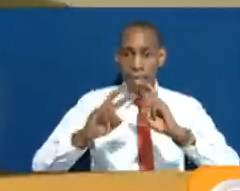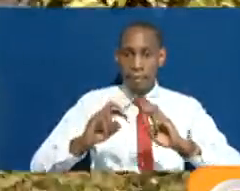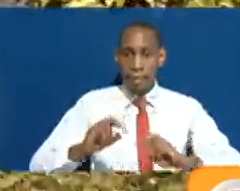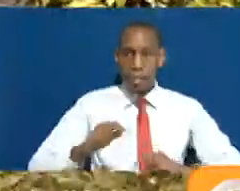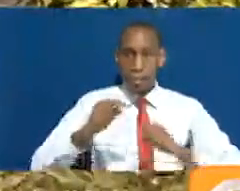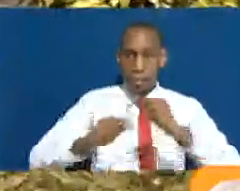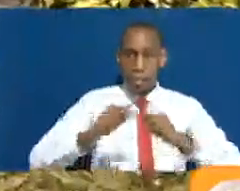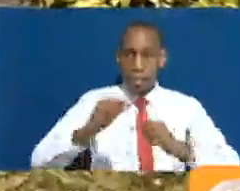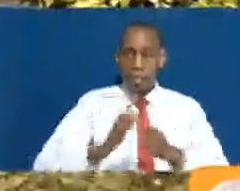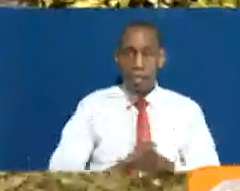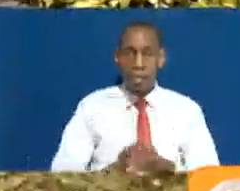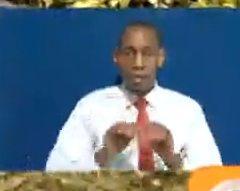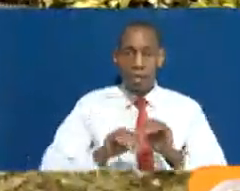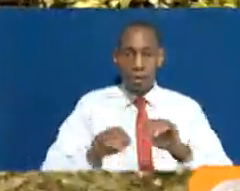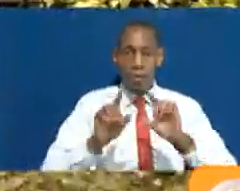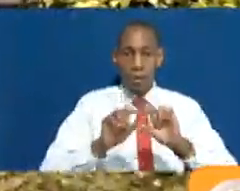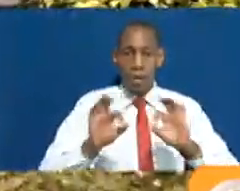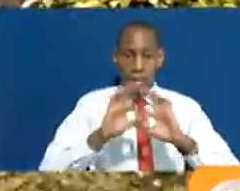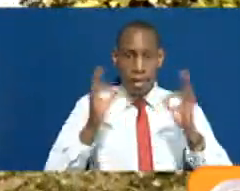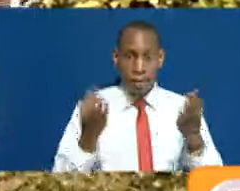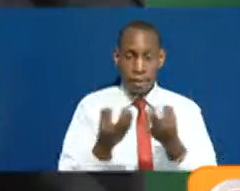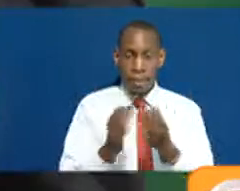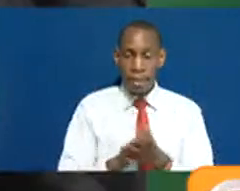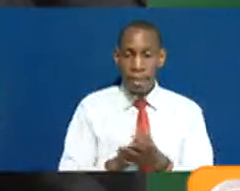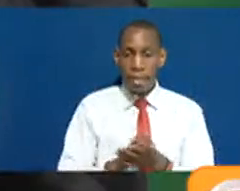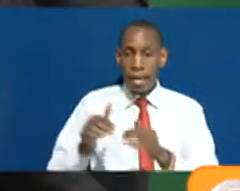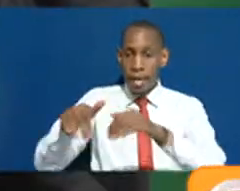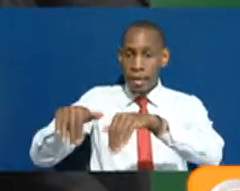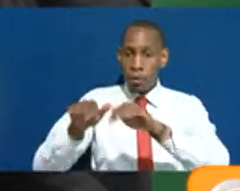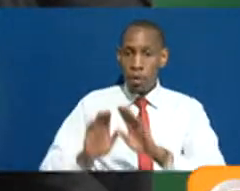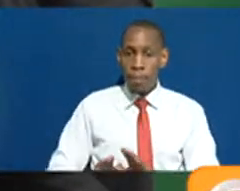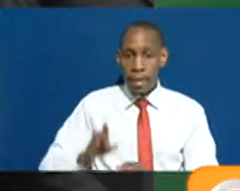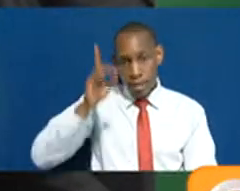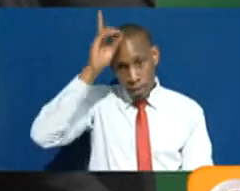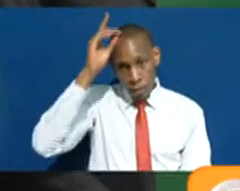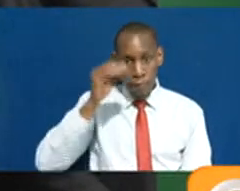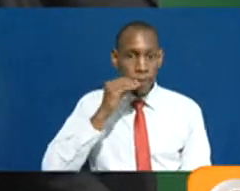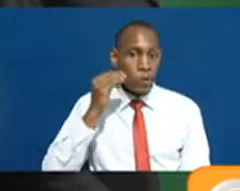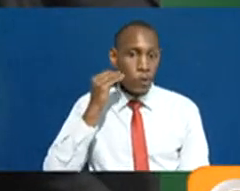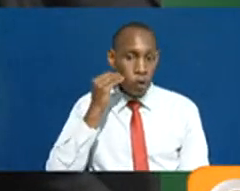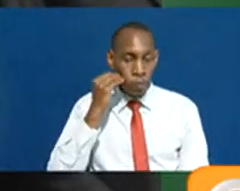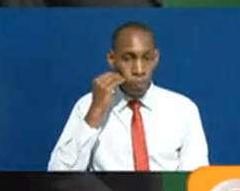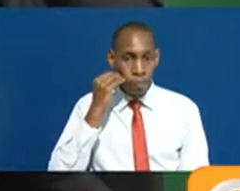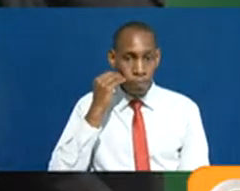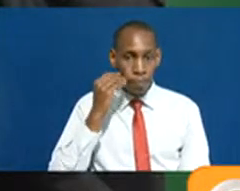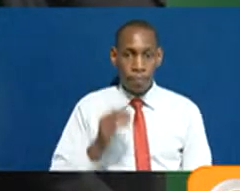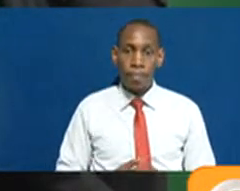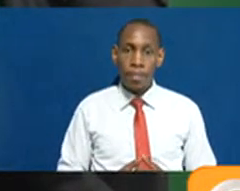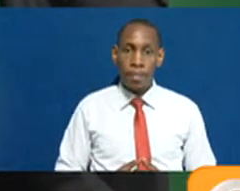ukiendelea. Na kulingana na familia yake, Chiloba atazikwa nyumbani kwao Sergoi, eneo la Keio